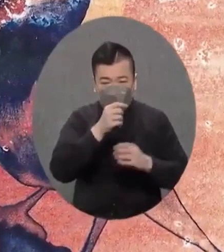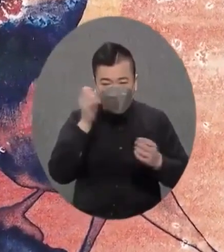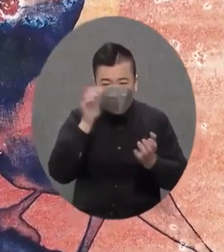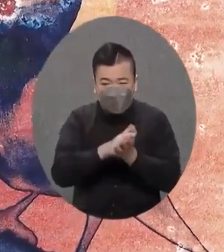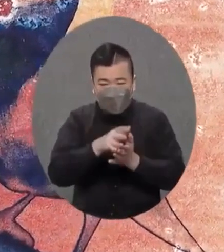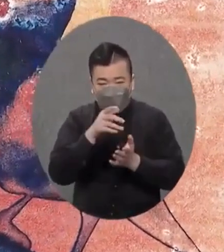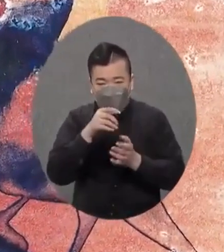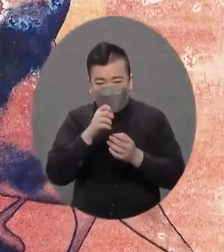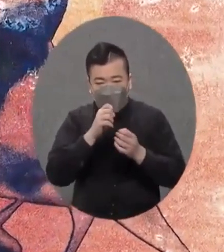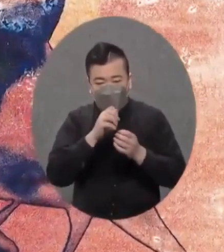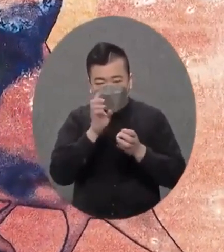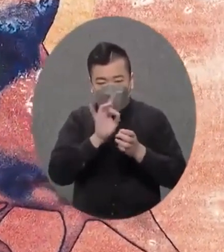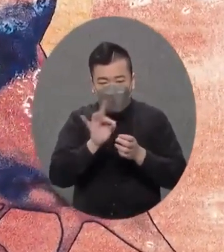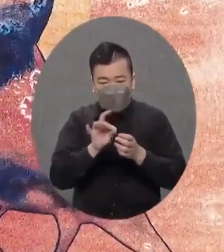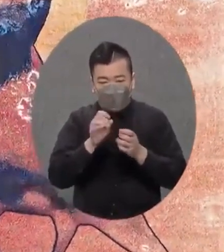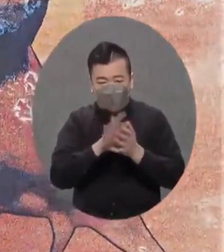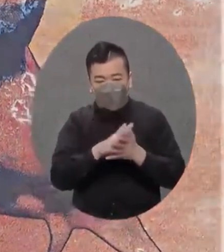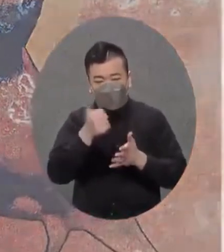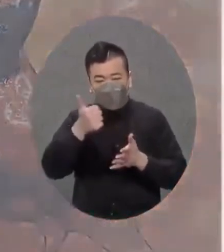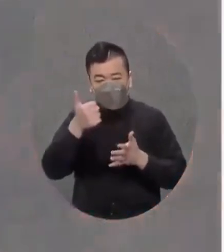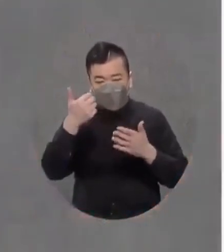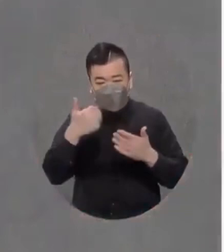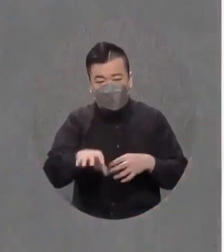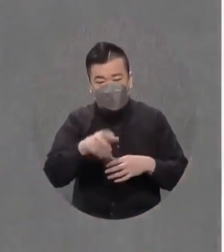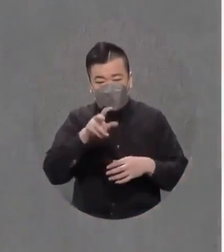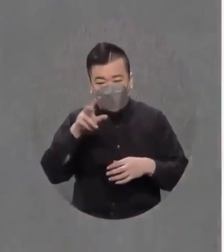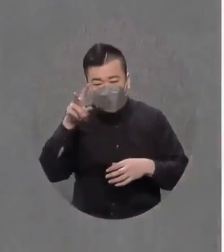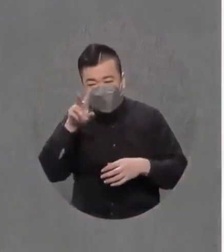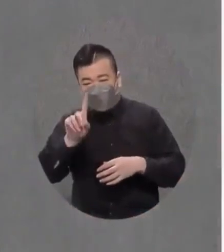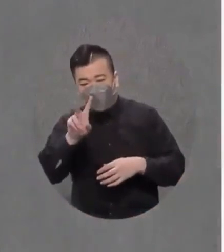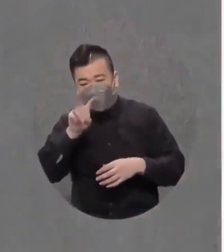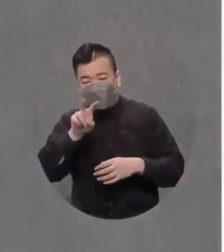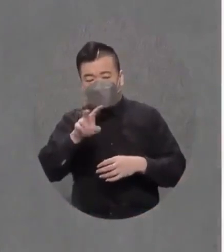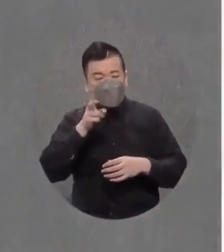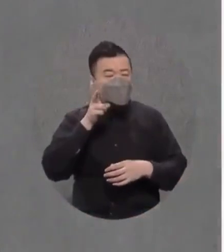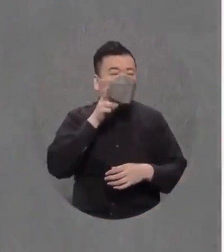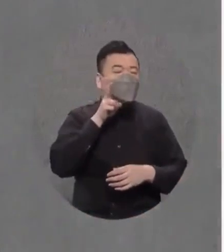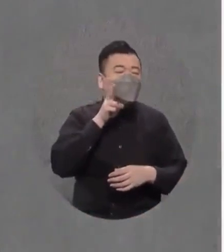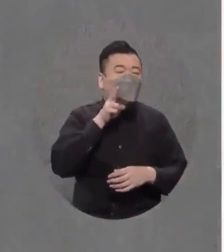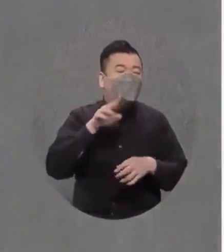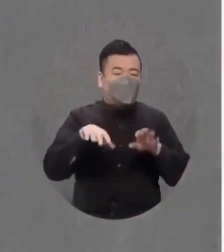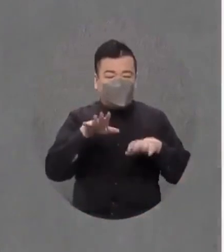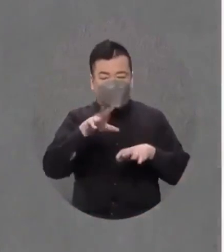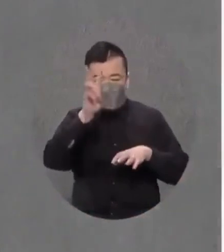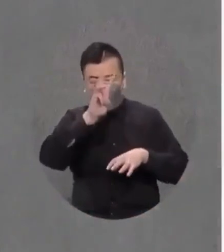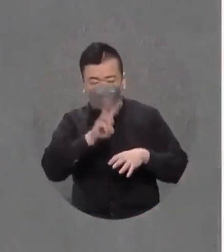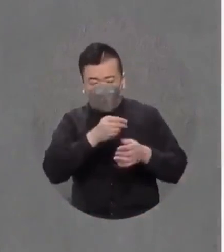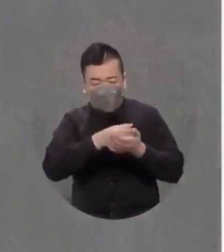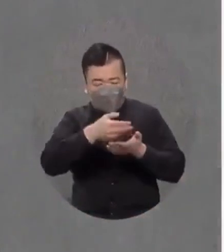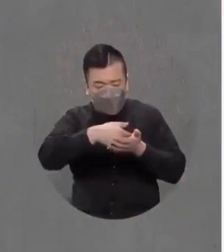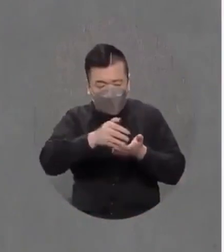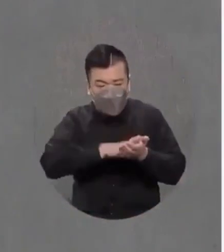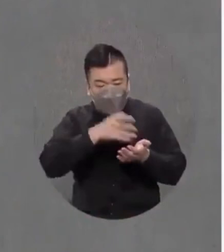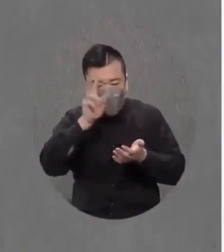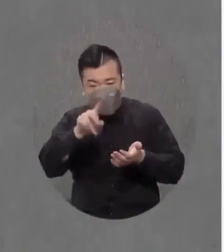個宣紙嘅纖維裏面嘅時候，又令到嗰樣嘢係好似水墨或者係水彩，但係